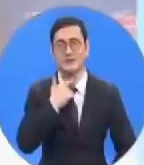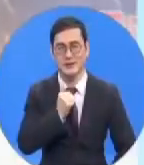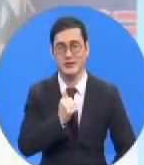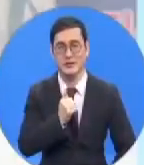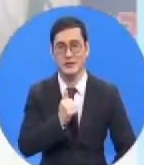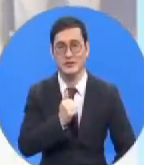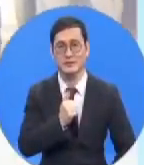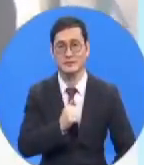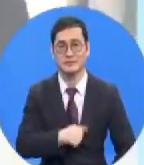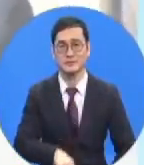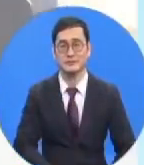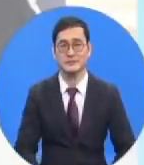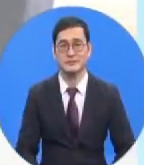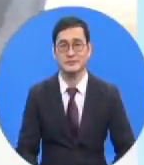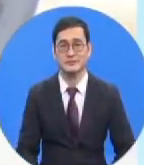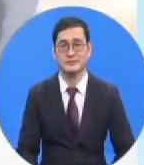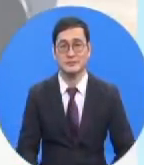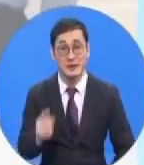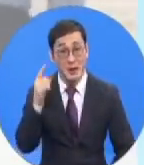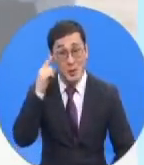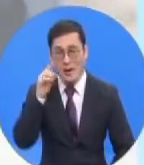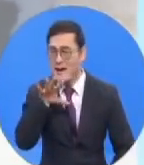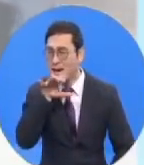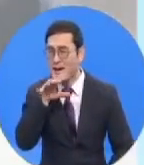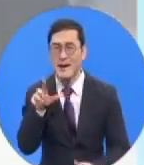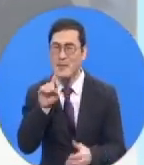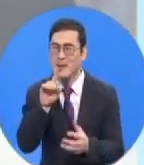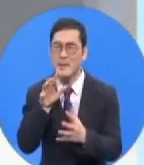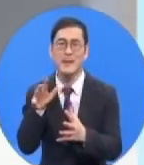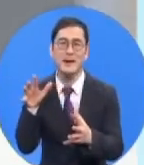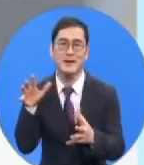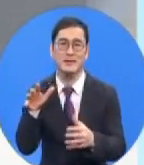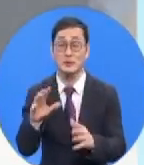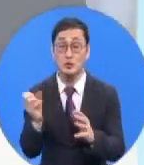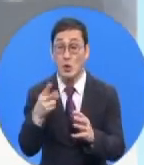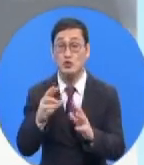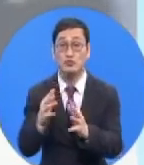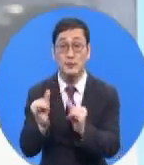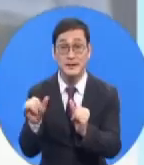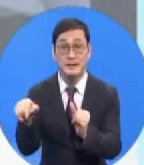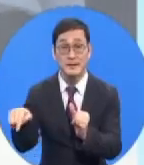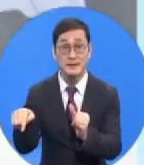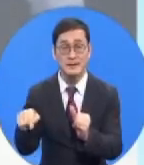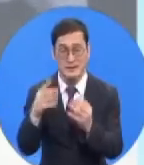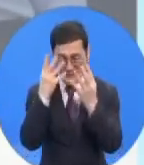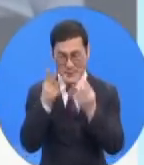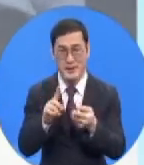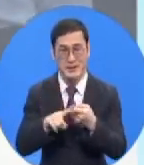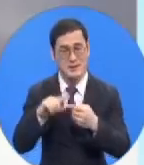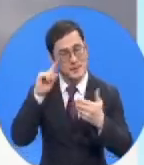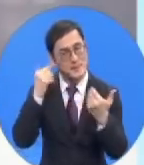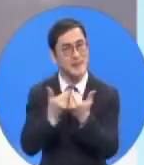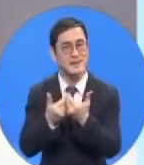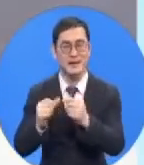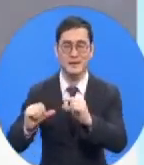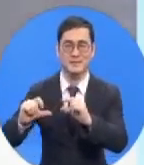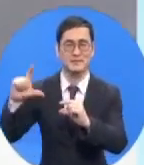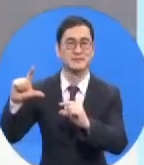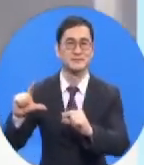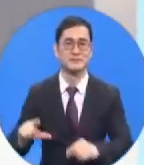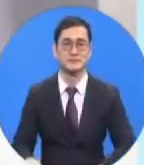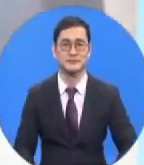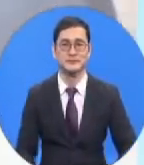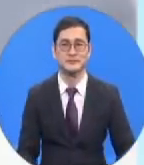야당도 여러 가지 반발도 하고 있는 상황이고 네. 또 지금 현재 국민 여론을 보면 전체적으로 사면에 대해서 부정적인 여론이 훨씬 많습니다. 그러니까